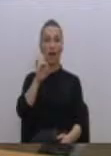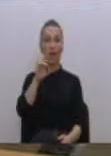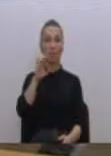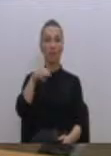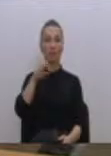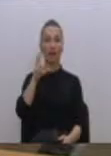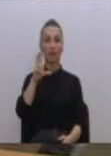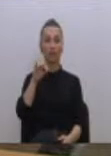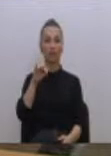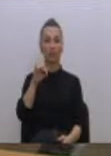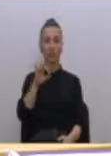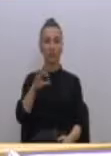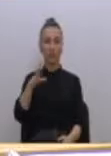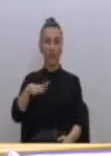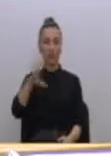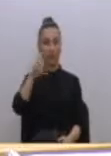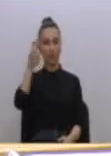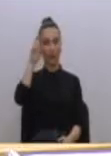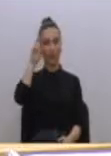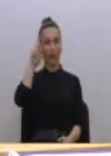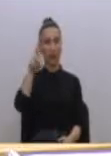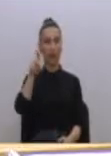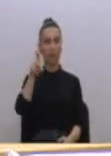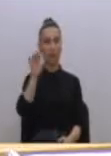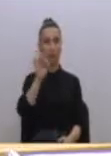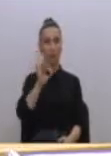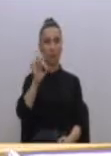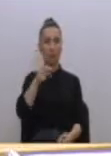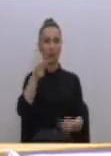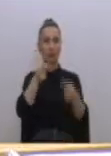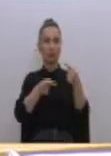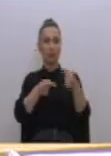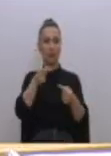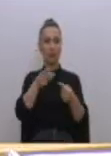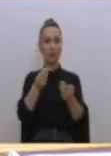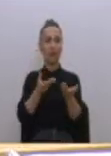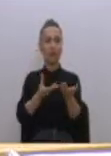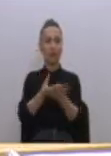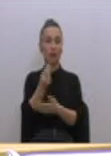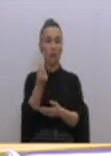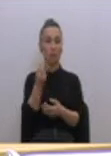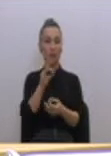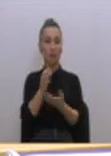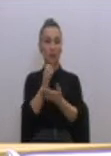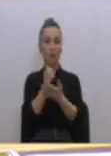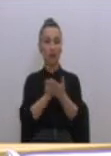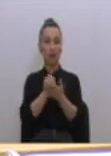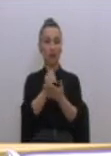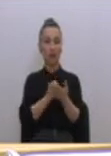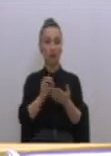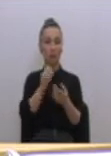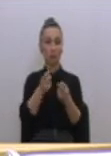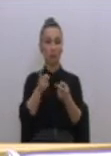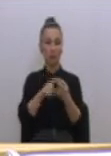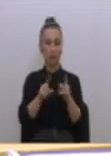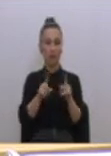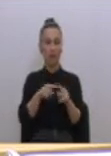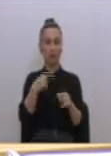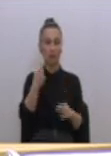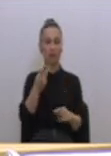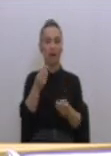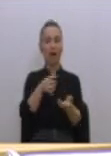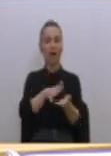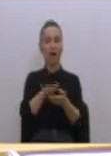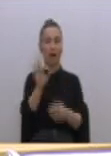coșură, bătzit sacartos, chiar și suplebis mier. Tave pși gadaftili pinasuri resurse bis, să tu cot,